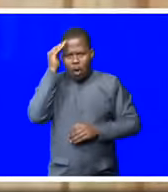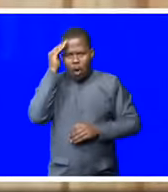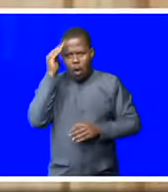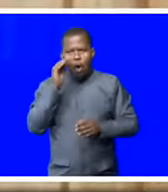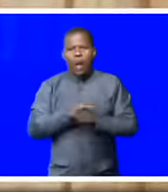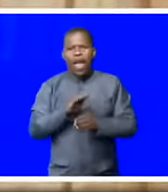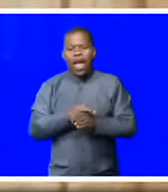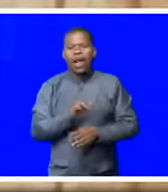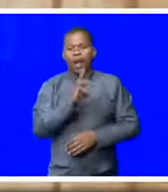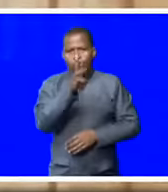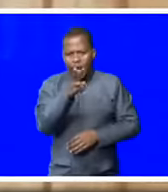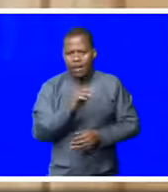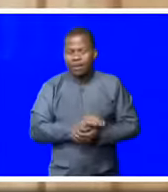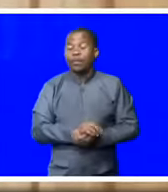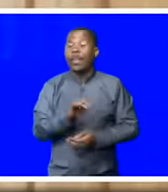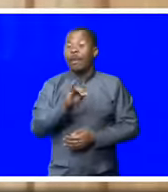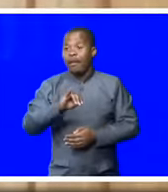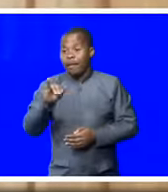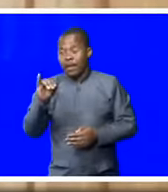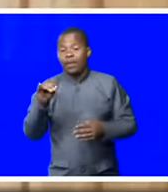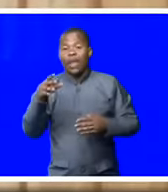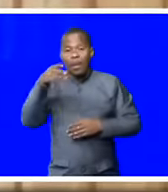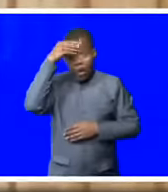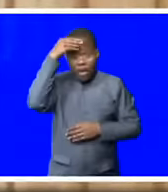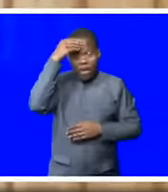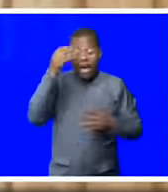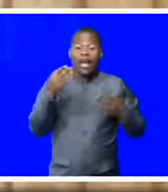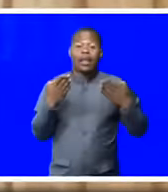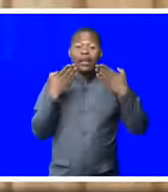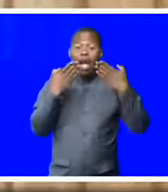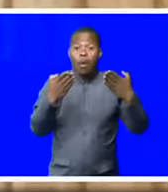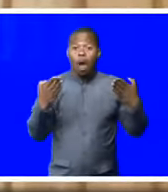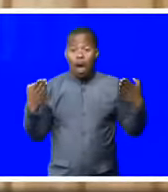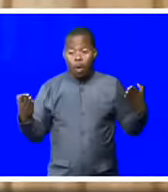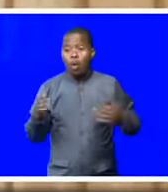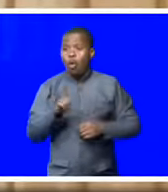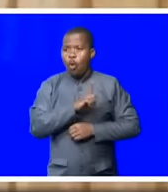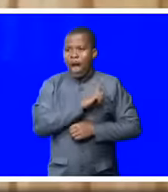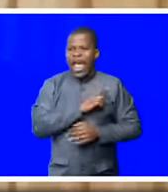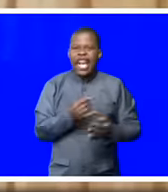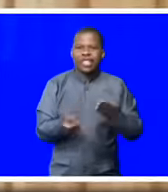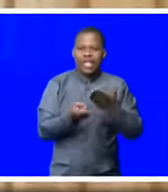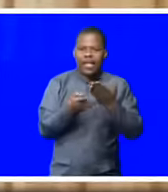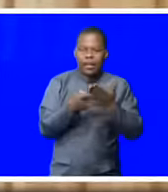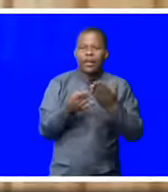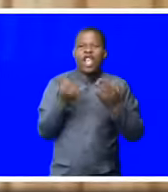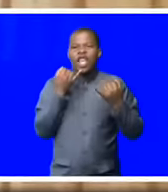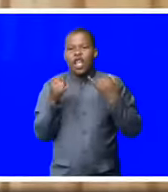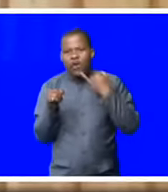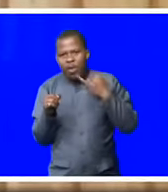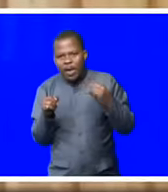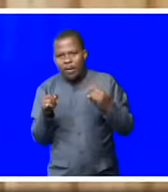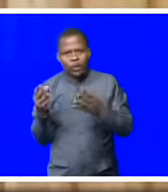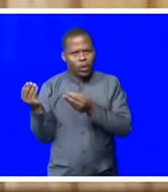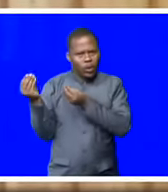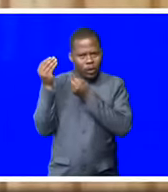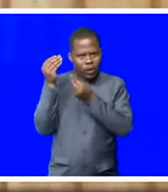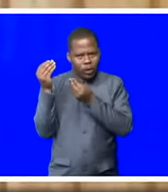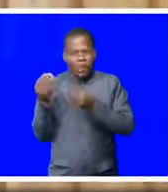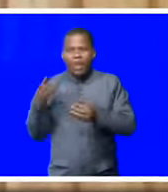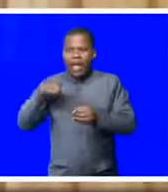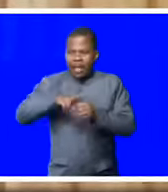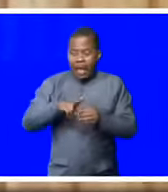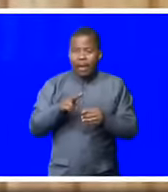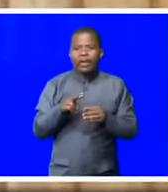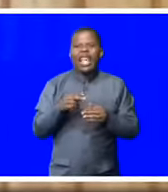ukubonga kakhulu emaphoyisa kulasendele kona emaphoyisa aka crime prevention and siyabonga ukuthi sisite